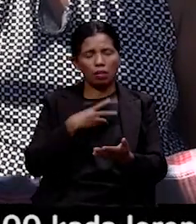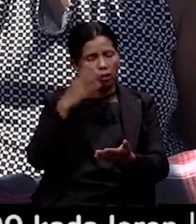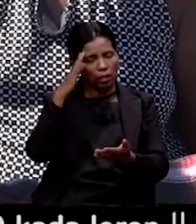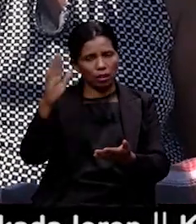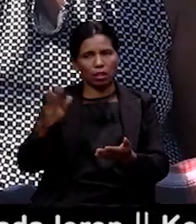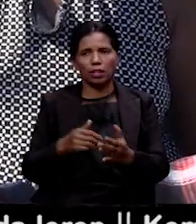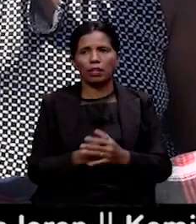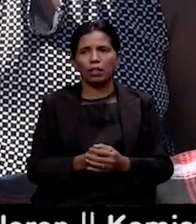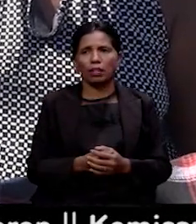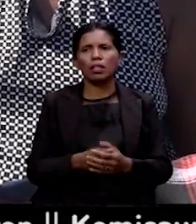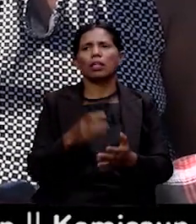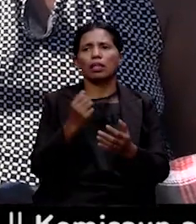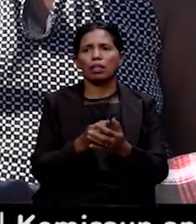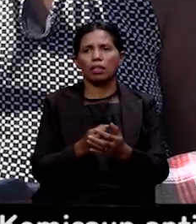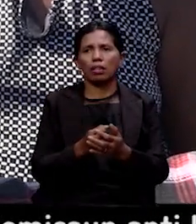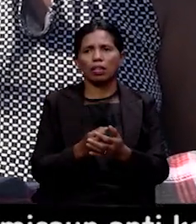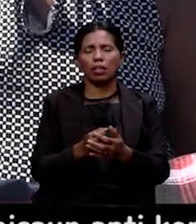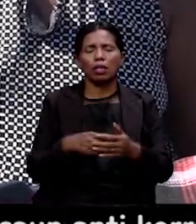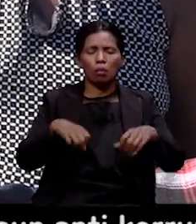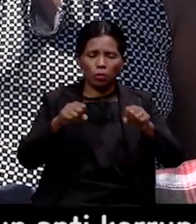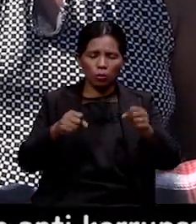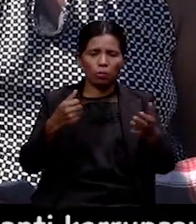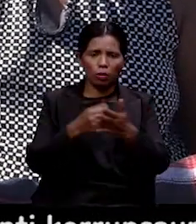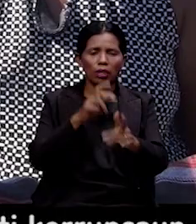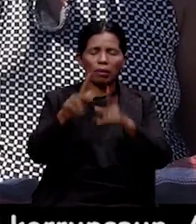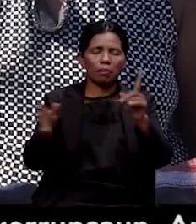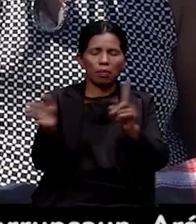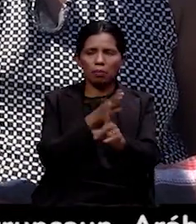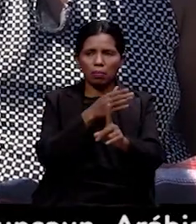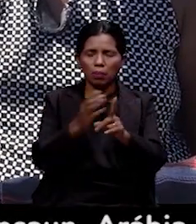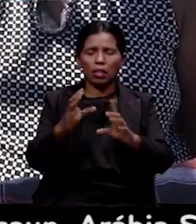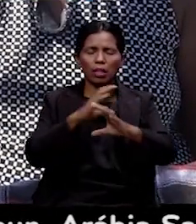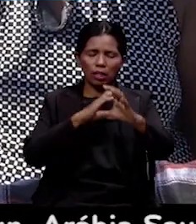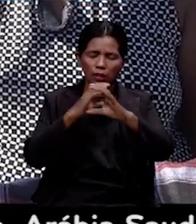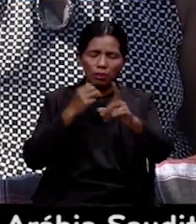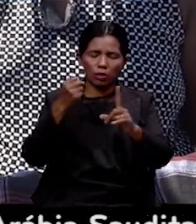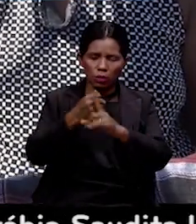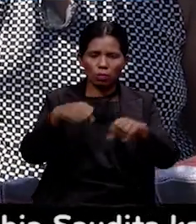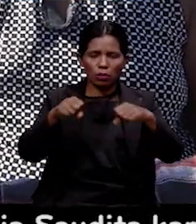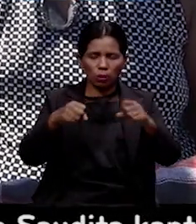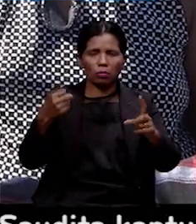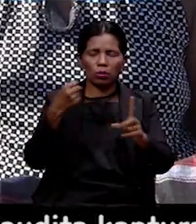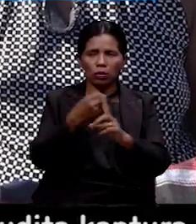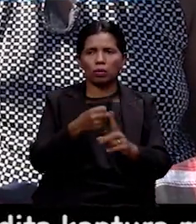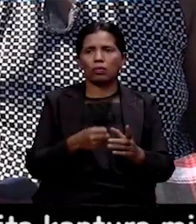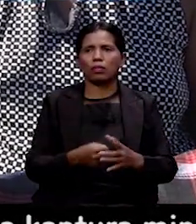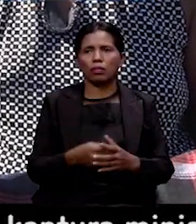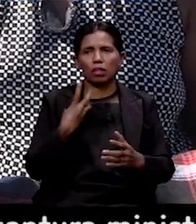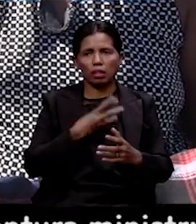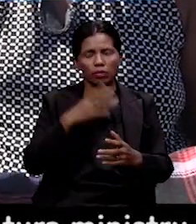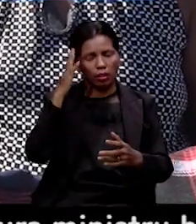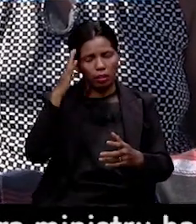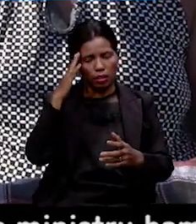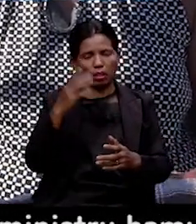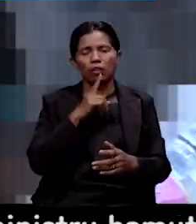dan saya deh mak sok ema mak pakunya ka o O kereta rumah sok ya, motor rumah sok ya, tapi itu saja kita punya tenun buat ni